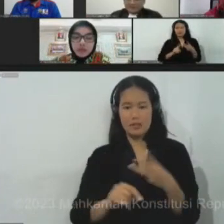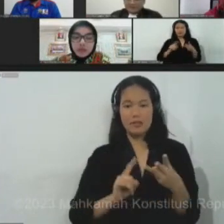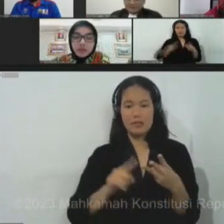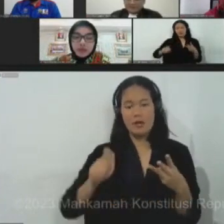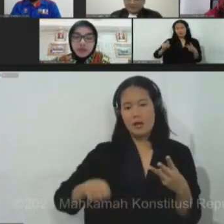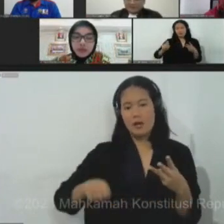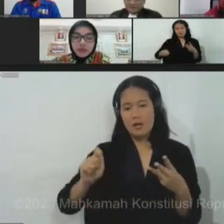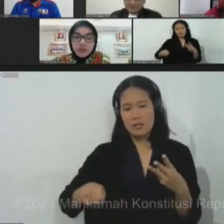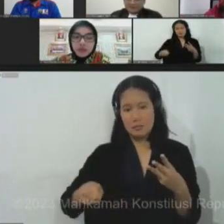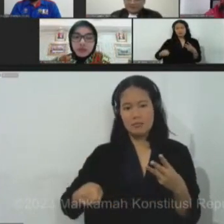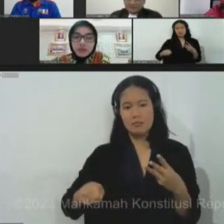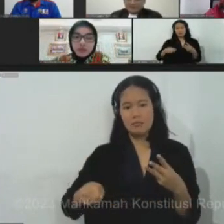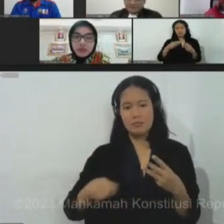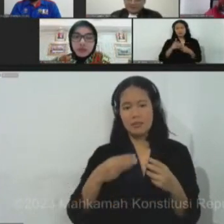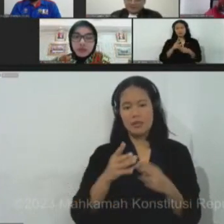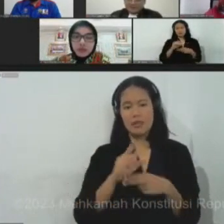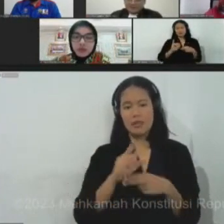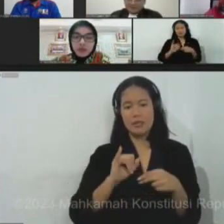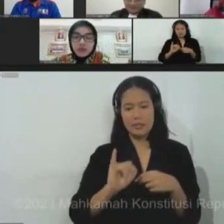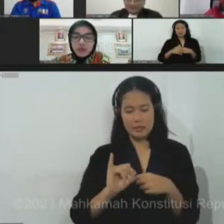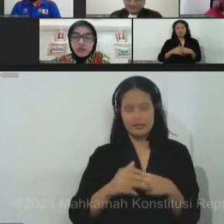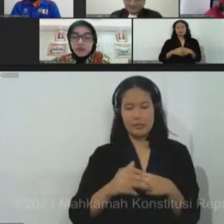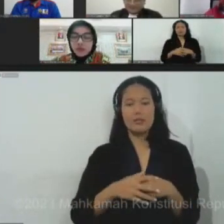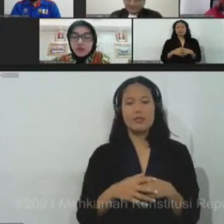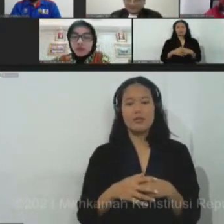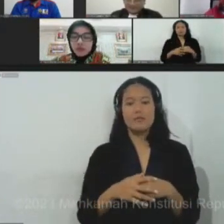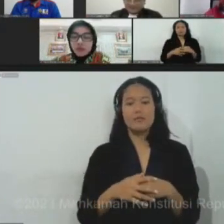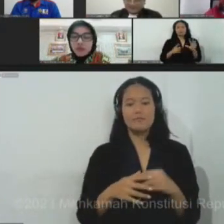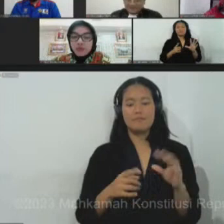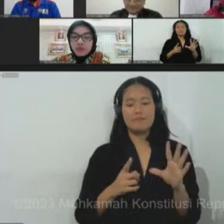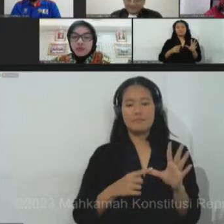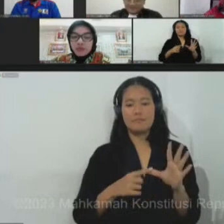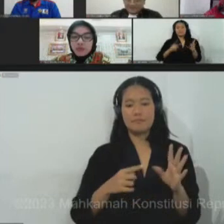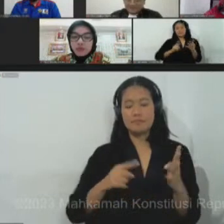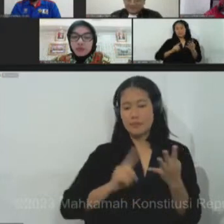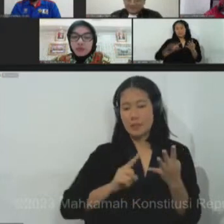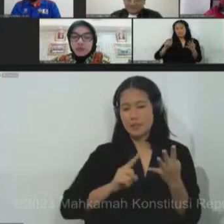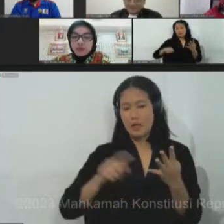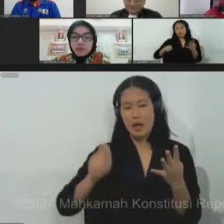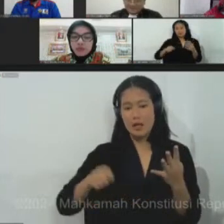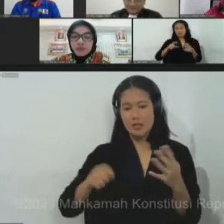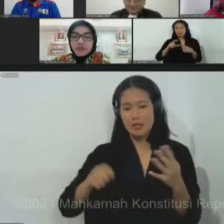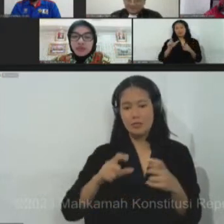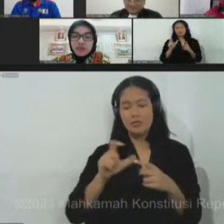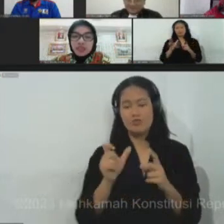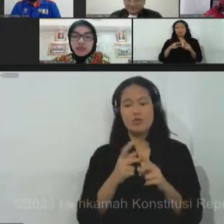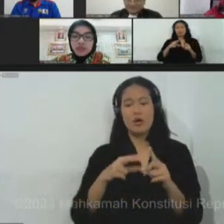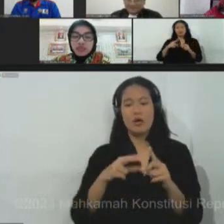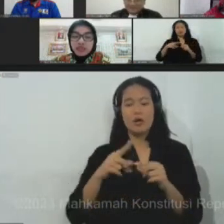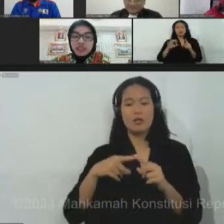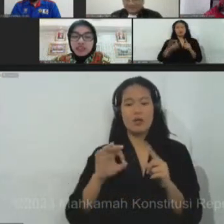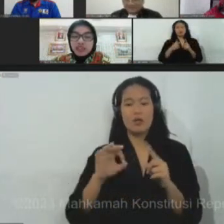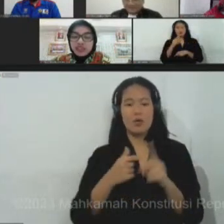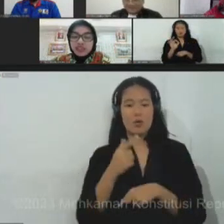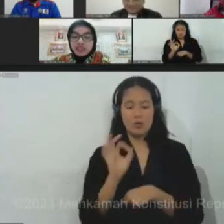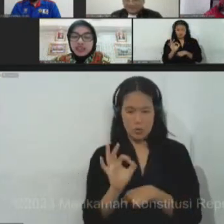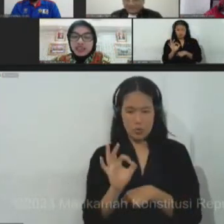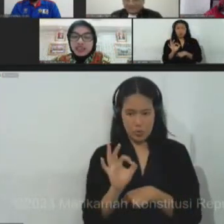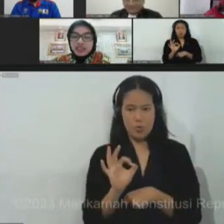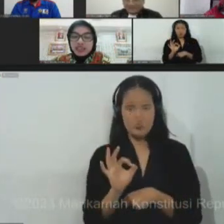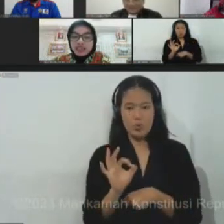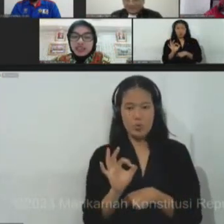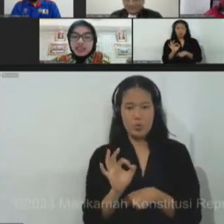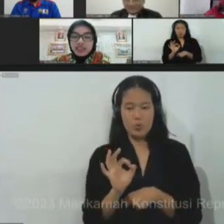nurbaningsi dan hakim konstitusi suhartoyo yang pendapatnya